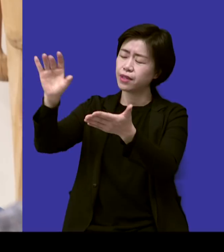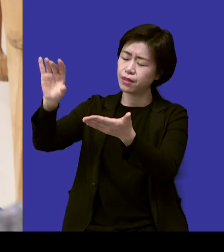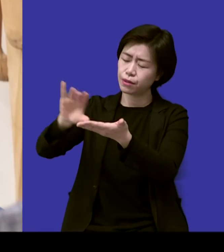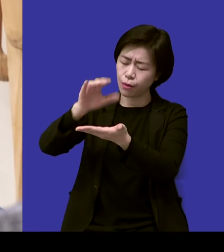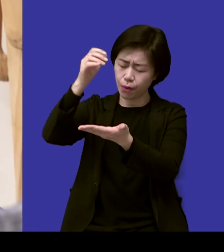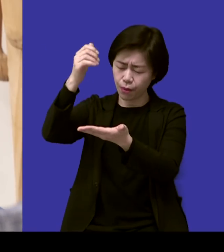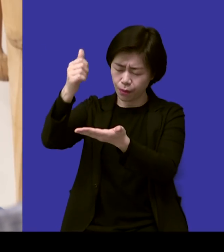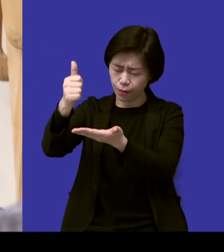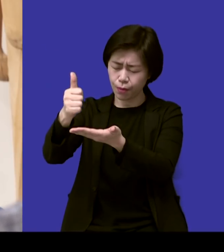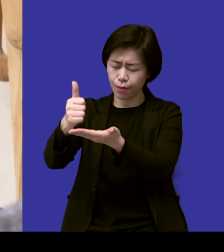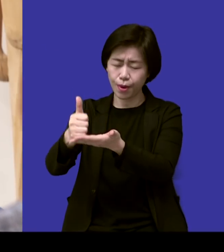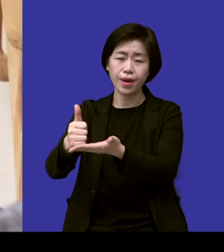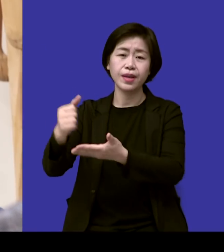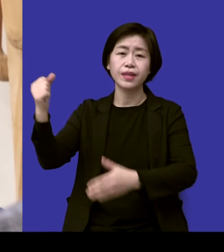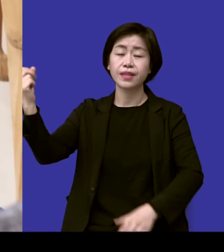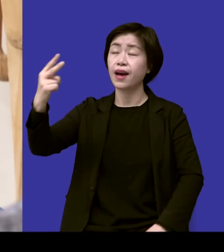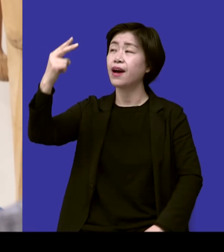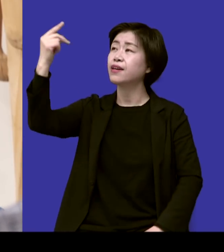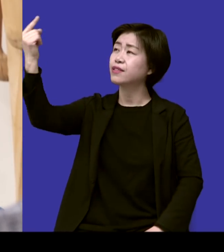예수 그리스도